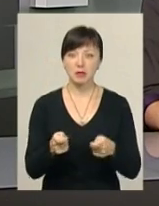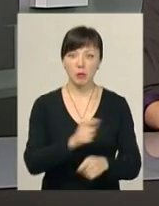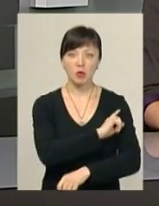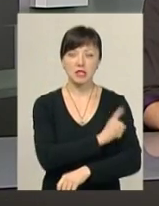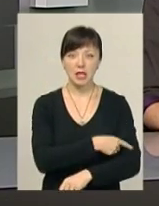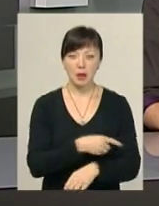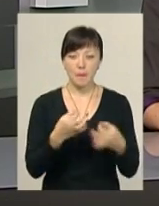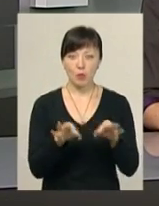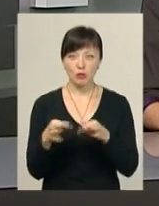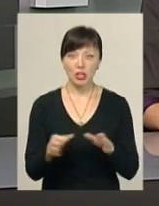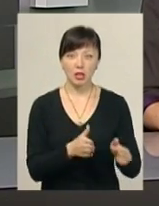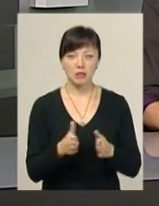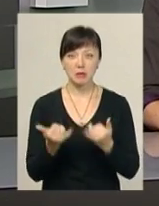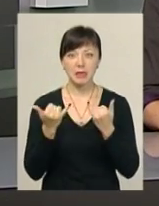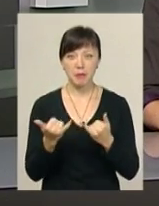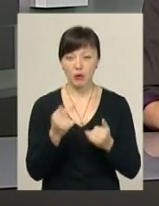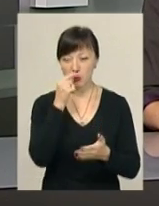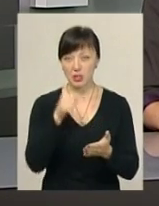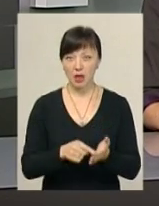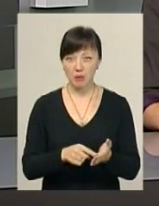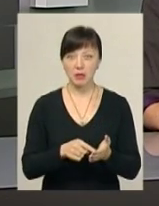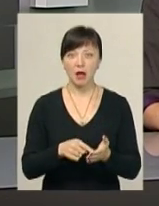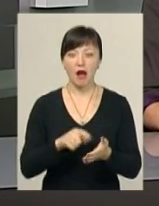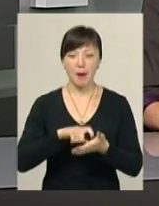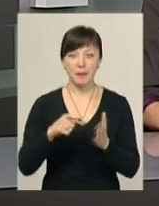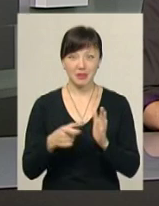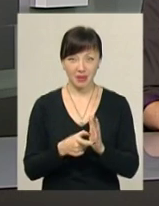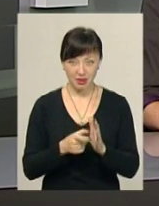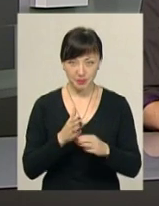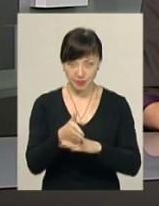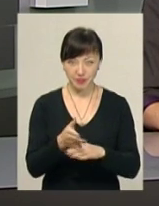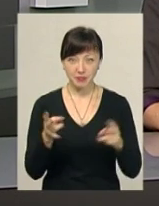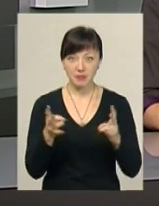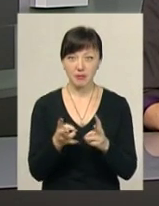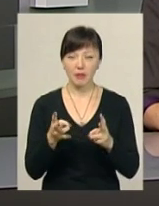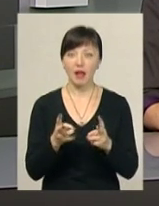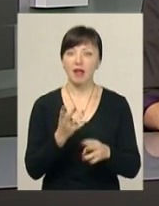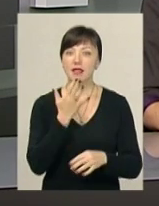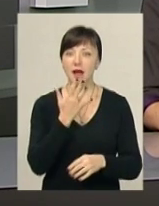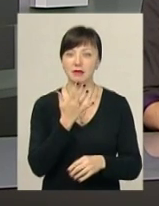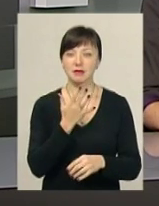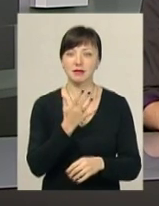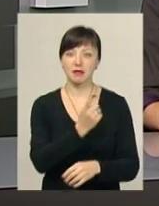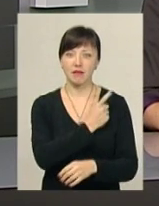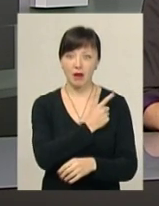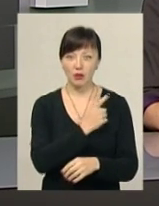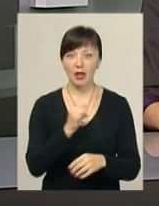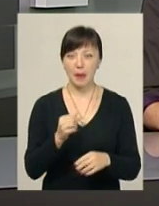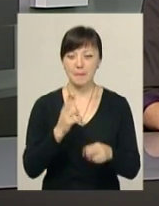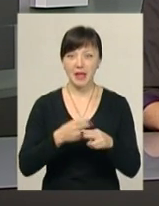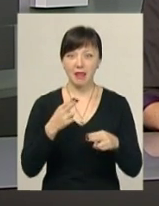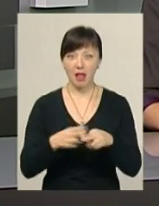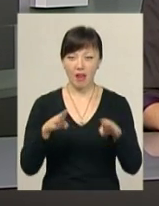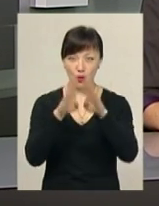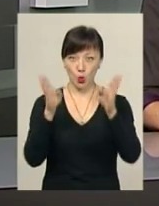посилили пропускний режим. Відтепер, аби потрапити у владні кабінети, необхідно пройти не лише Нацгвардію, а й металевий турнікет.